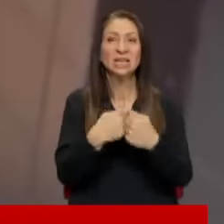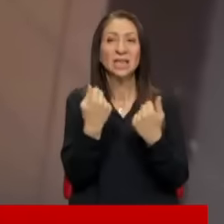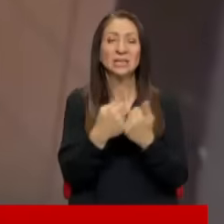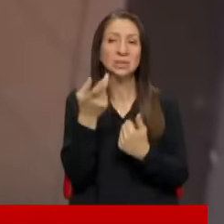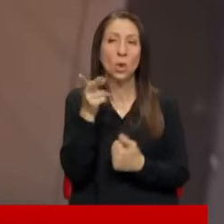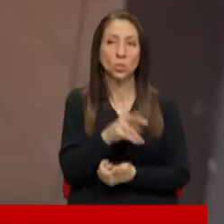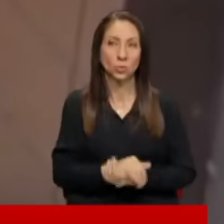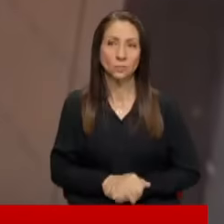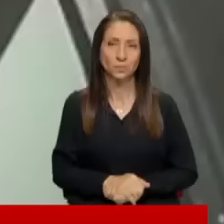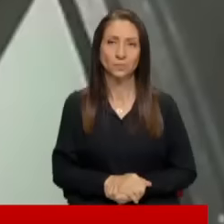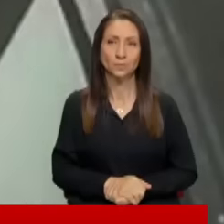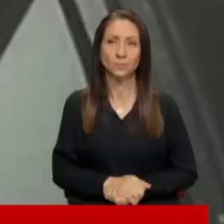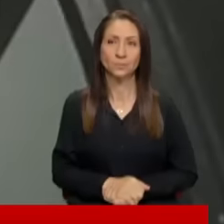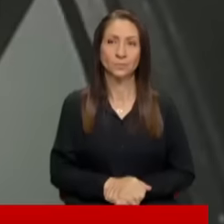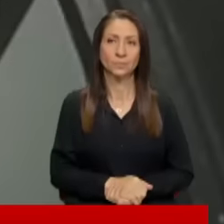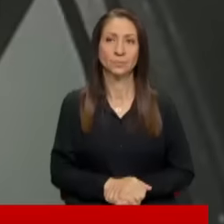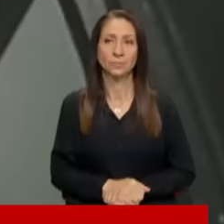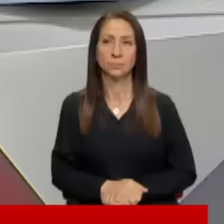can verdi.